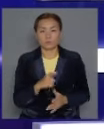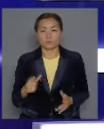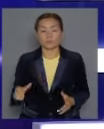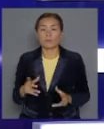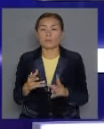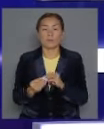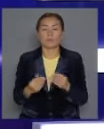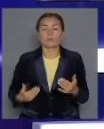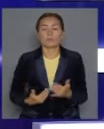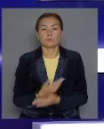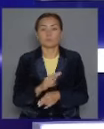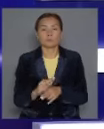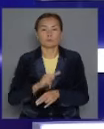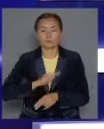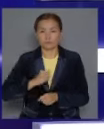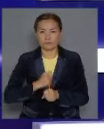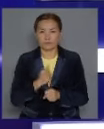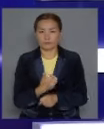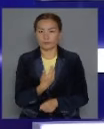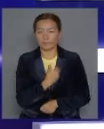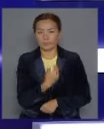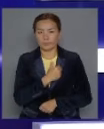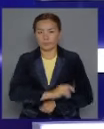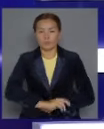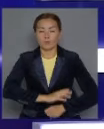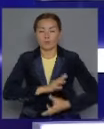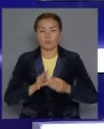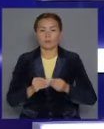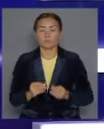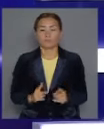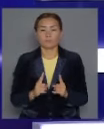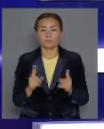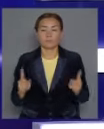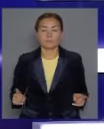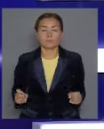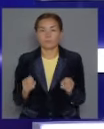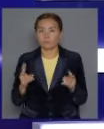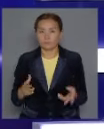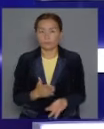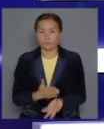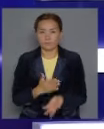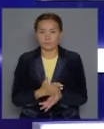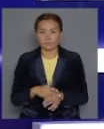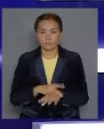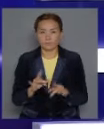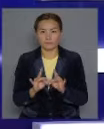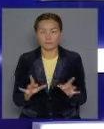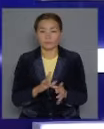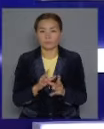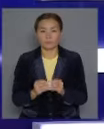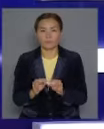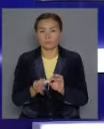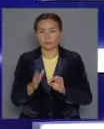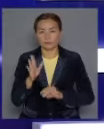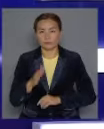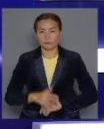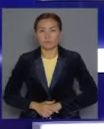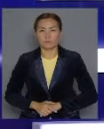бағаналарды қайтадан қалыпқа келтіруді сұрайды. Үгіліп жатқан тіреуіштер қауіп төндіреді дейді халық. Тоқыларға тілші